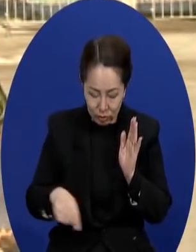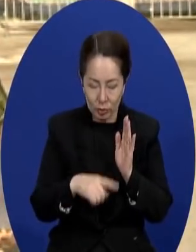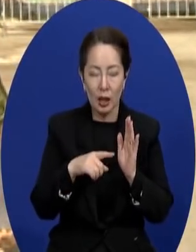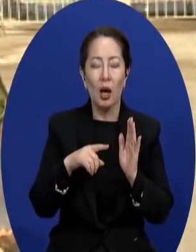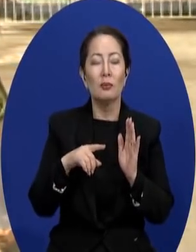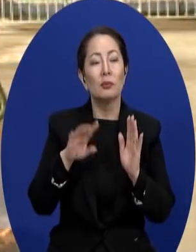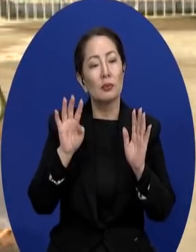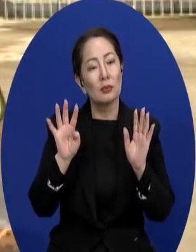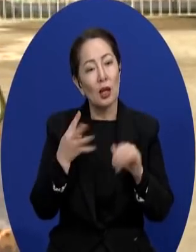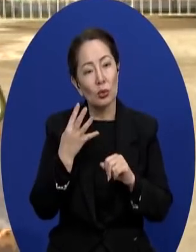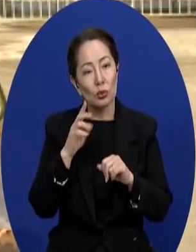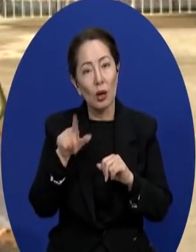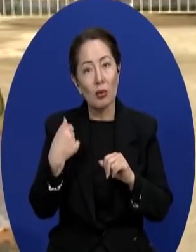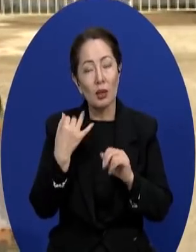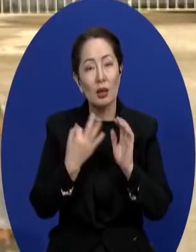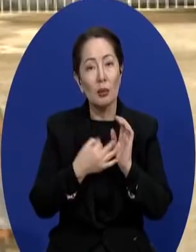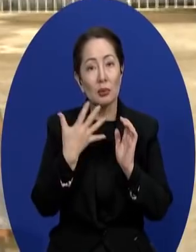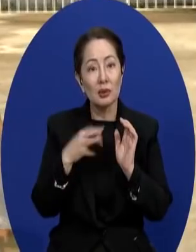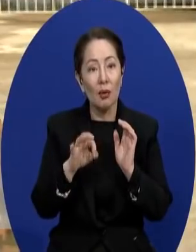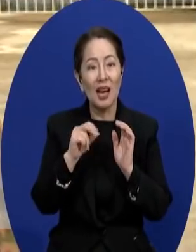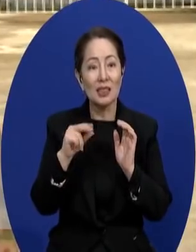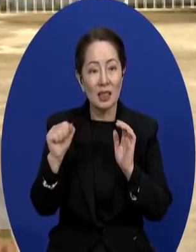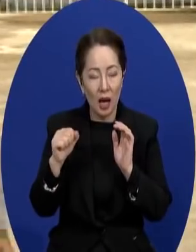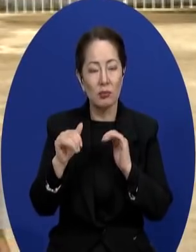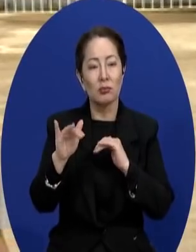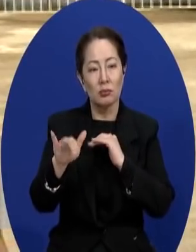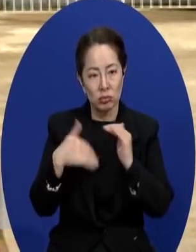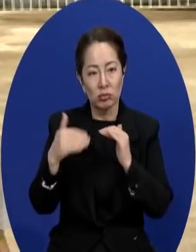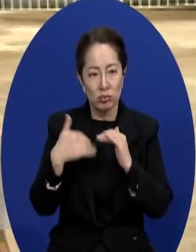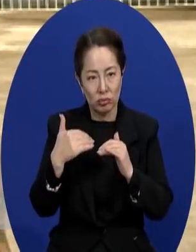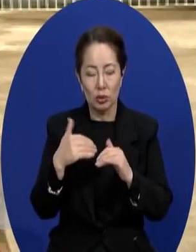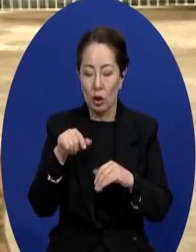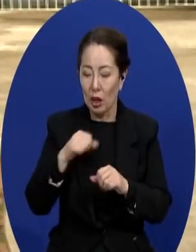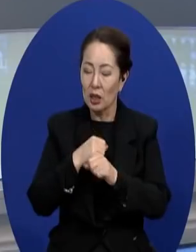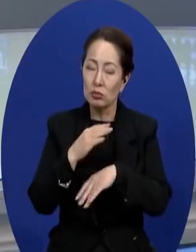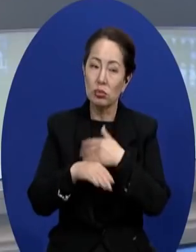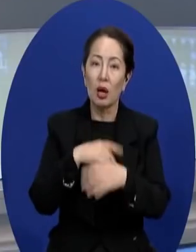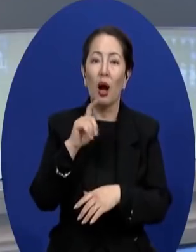14.850 гаруй ачаа тээврийн хөдөлгөөнийг шалгамтруулад байна. Үйл ажиллагаа хэвий явж байгаа.